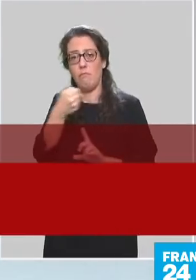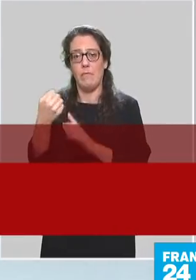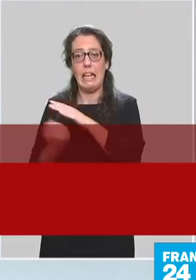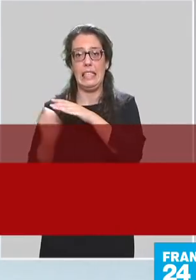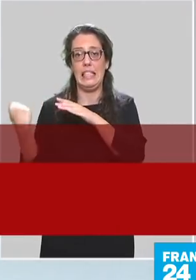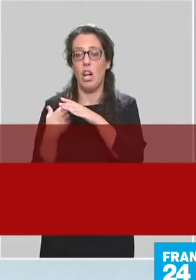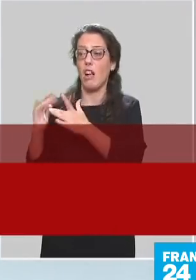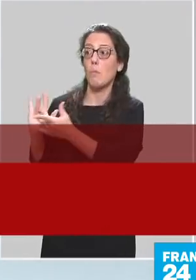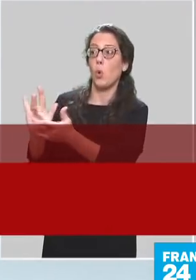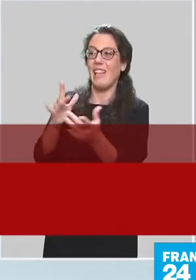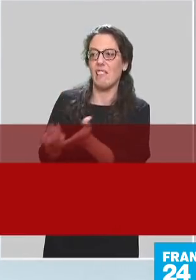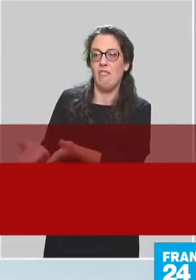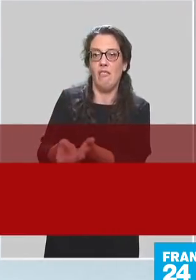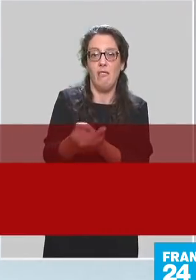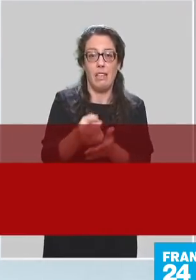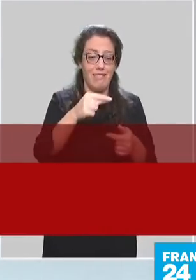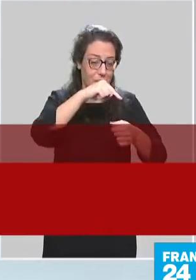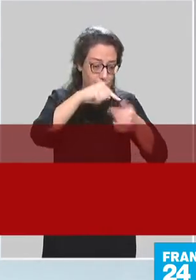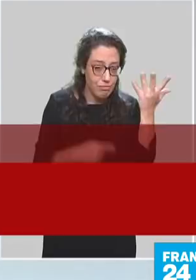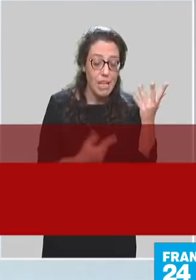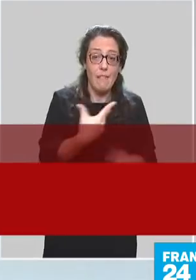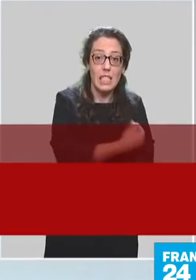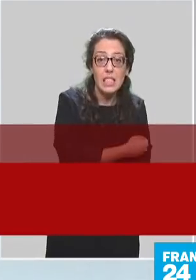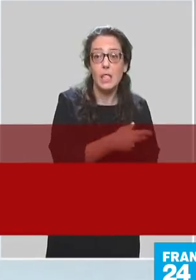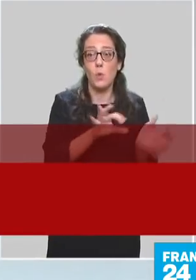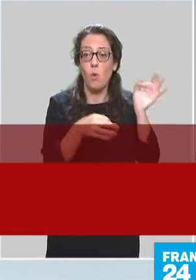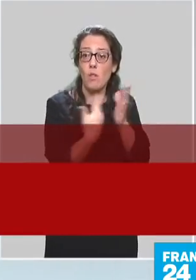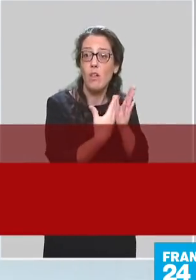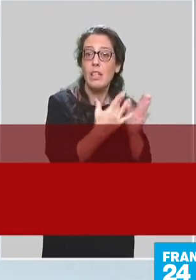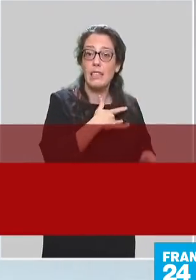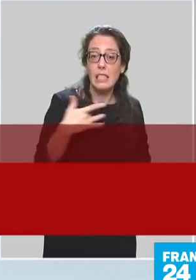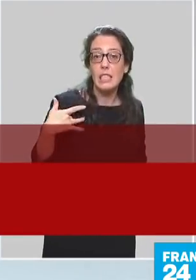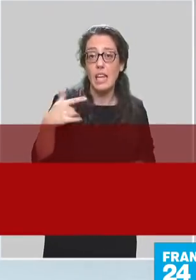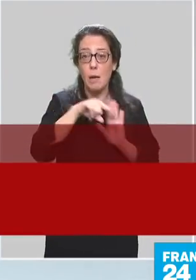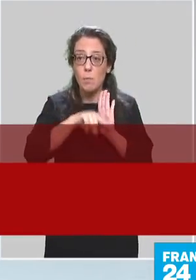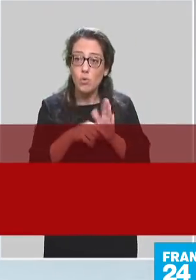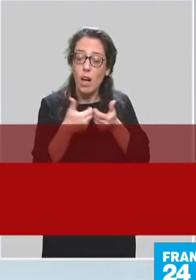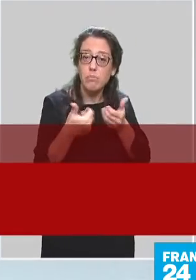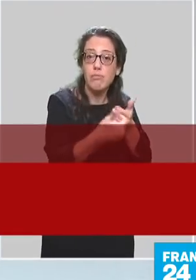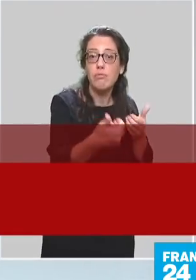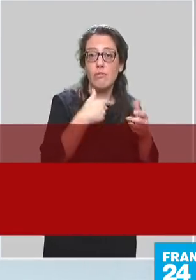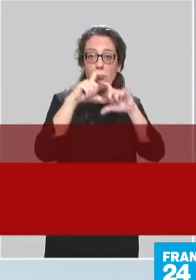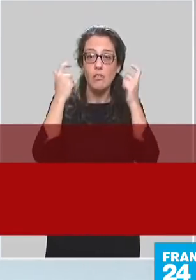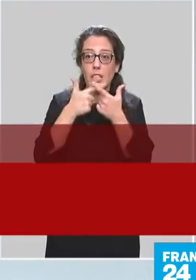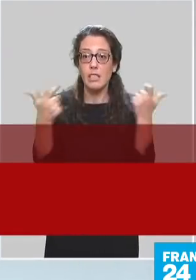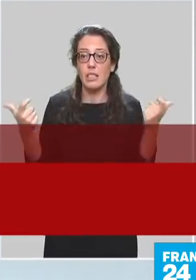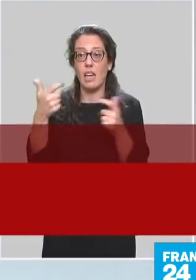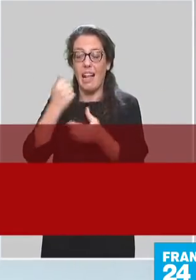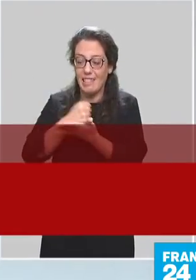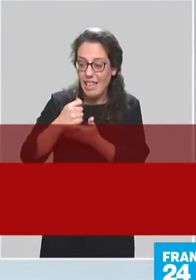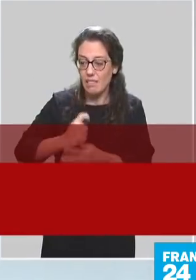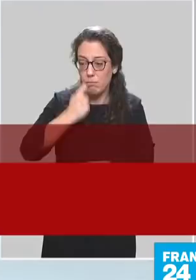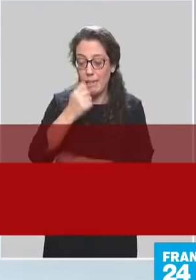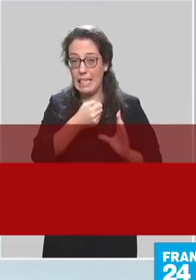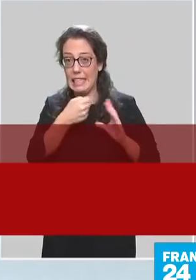je préviens mes contacts. C'est l'addition de toutes ces mesures, vaccination, passe sanitaire, mesures barrières, tests et isolement, qui nous permettra de freiner la diffusion